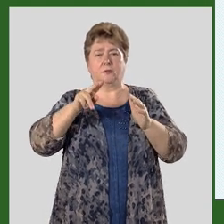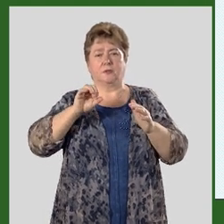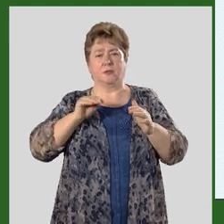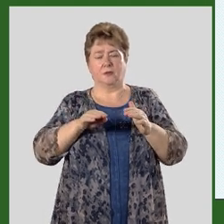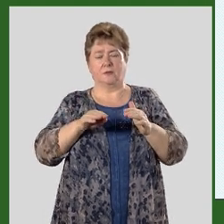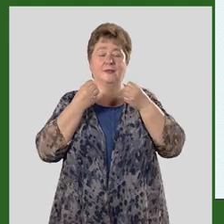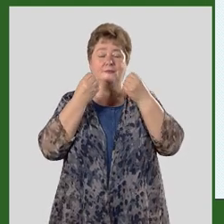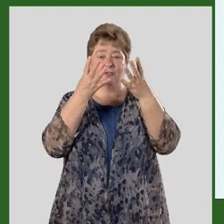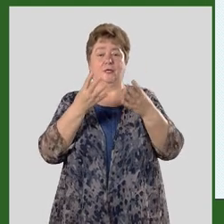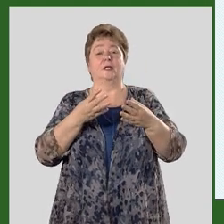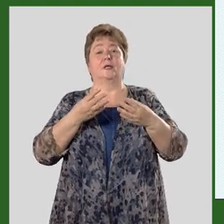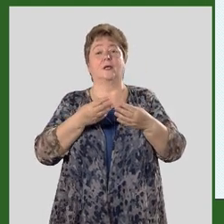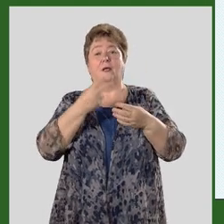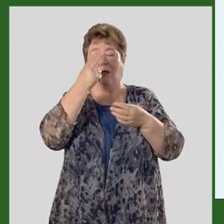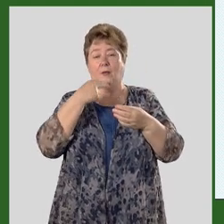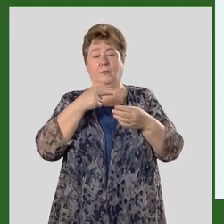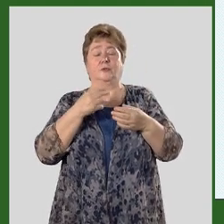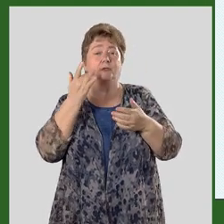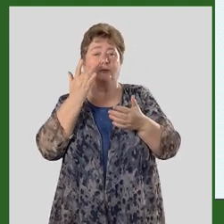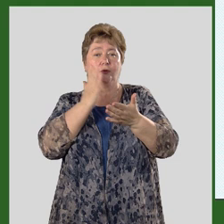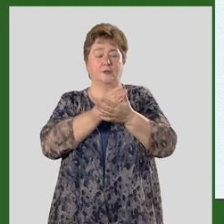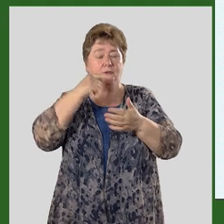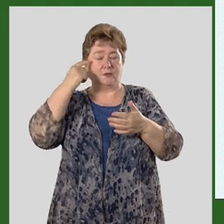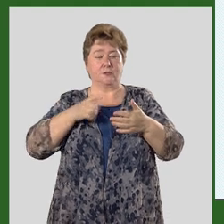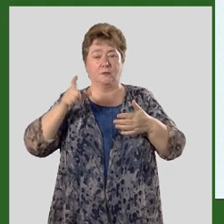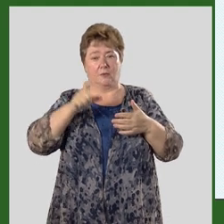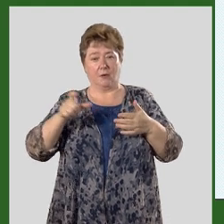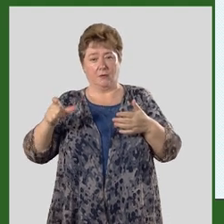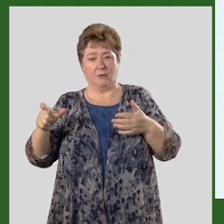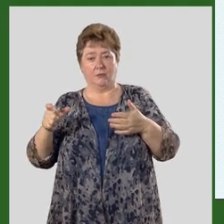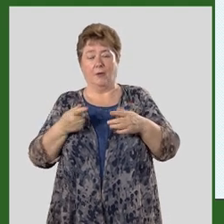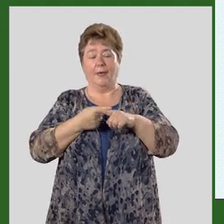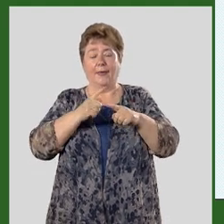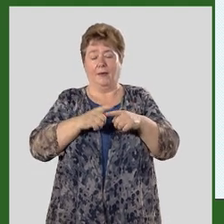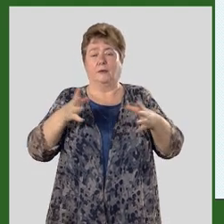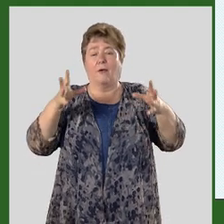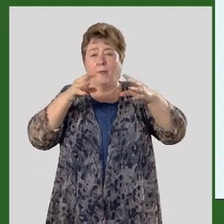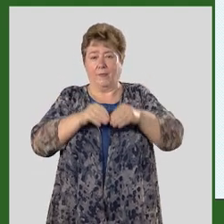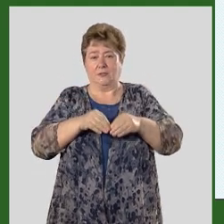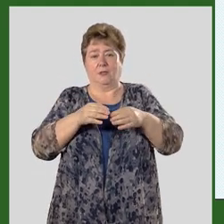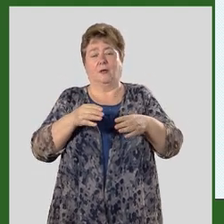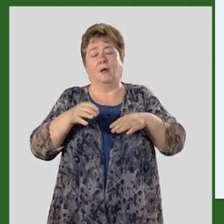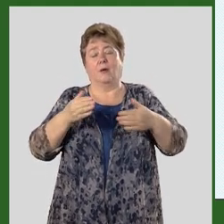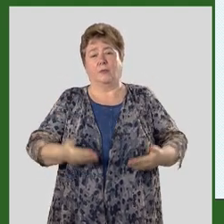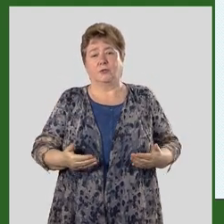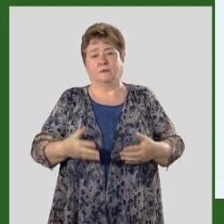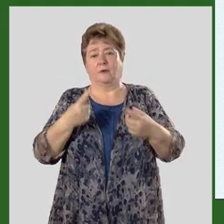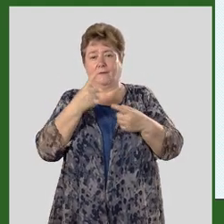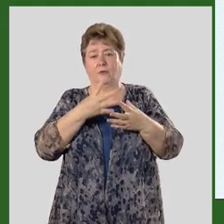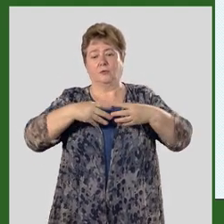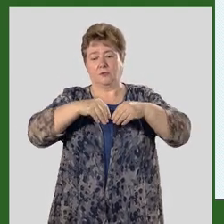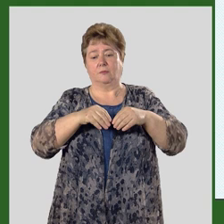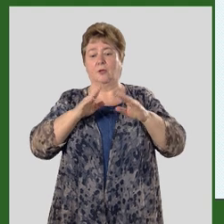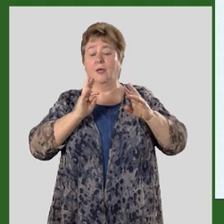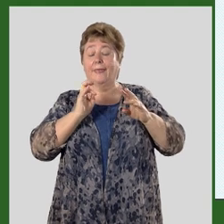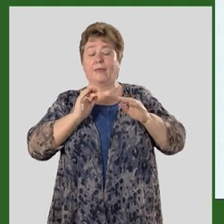возраста. Священный обычай, присущий кыргызскому народу, это совместное проживание в одной семье